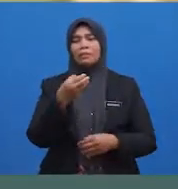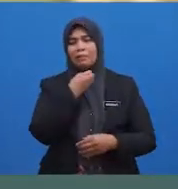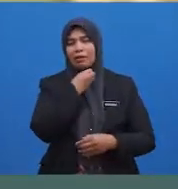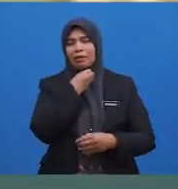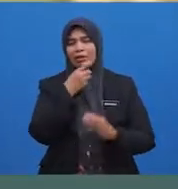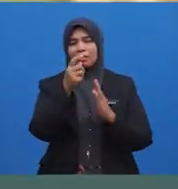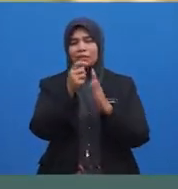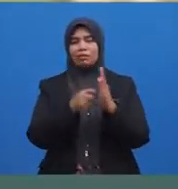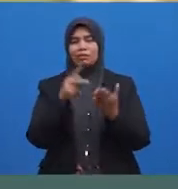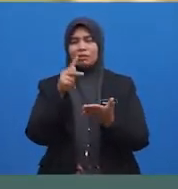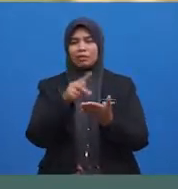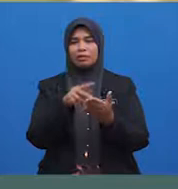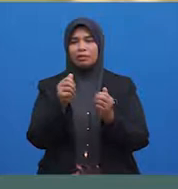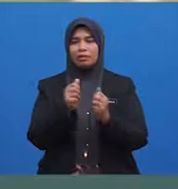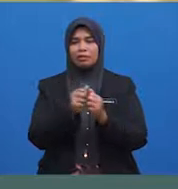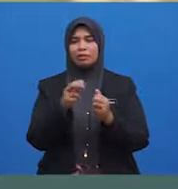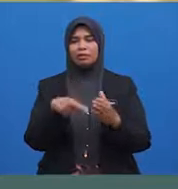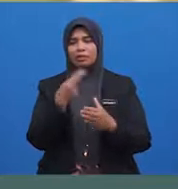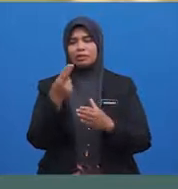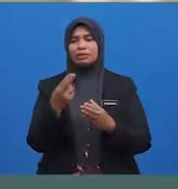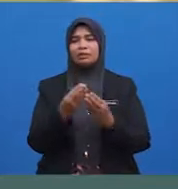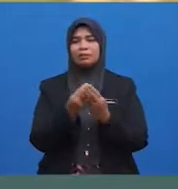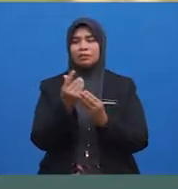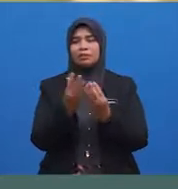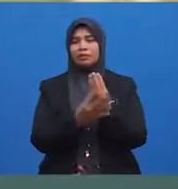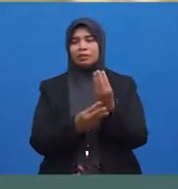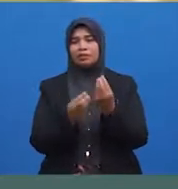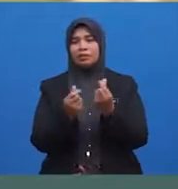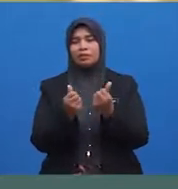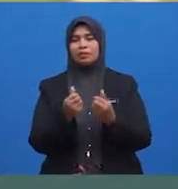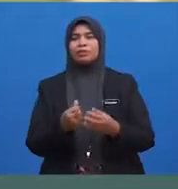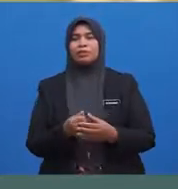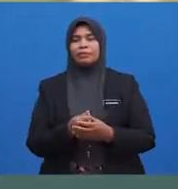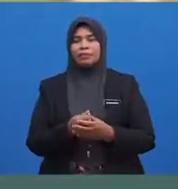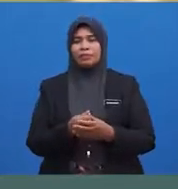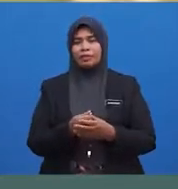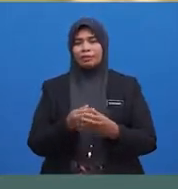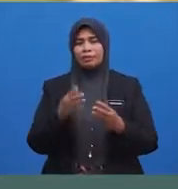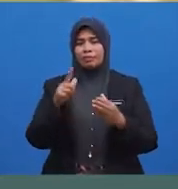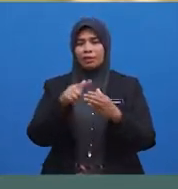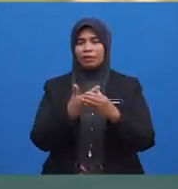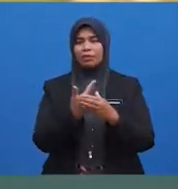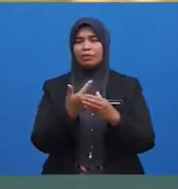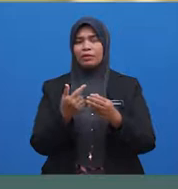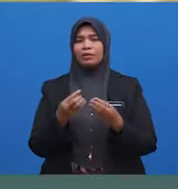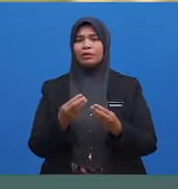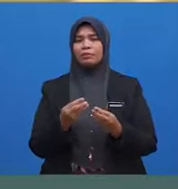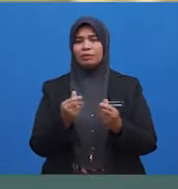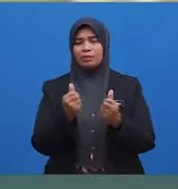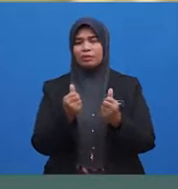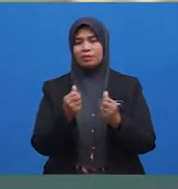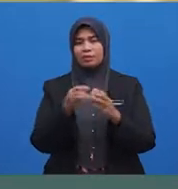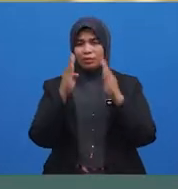sejak zaman Kesultanan Perak. Perlombongan biji timah tertumpu di sepanjang Sungai